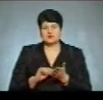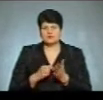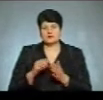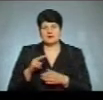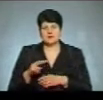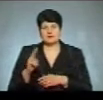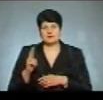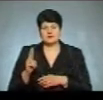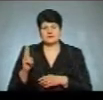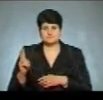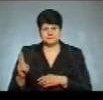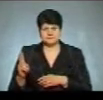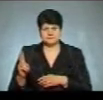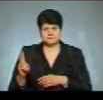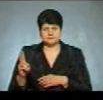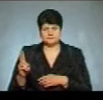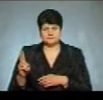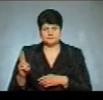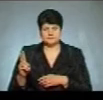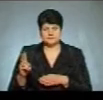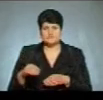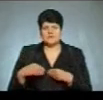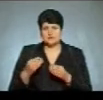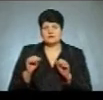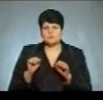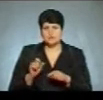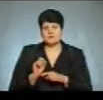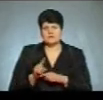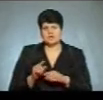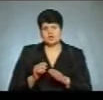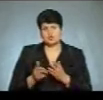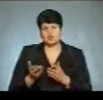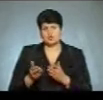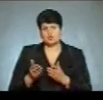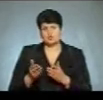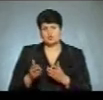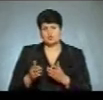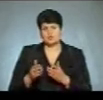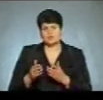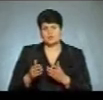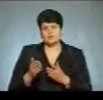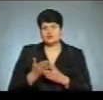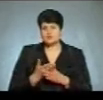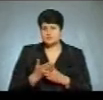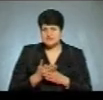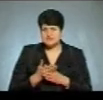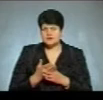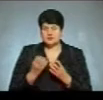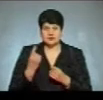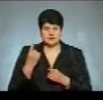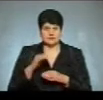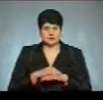з медичного закладу надати право призначення субсидій. Маємо ще одне звернення. Доброго